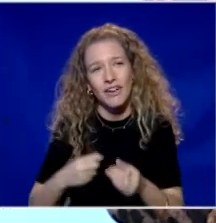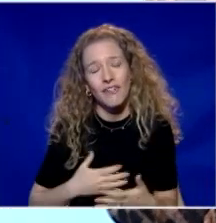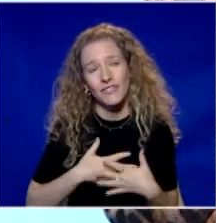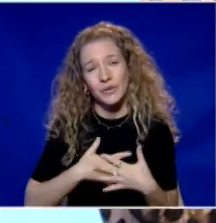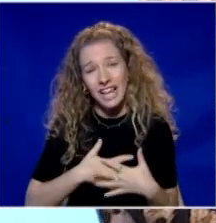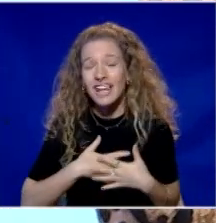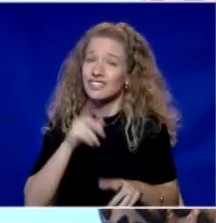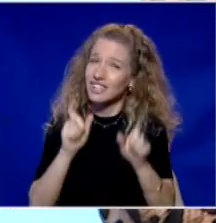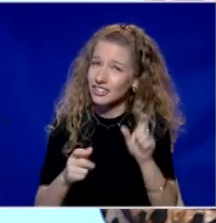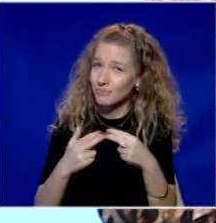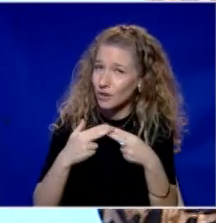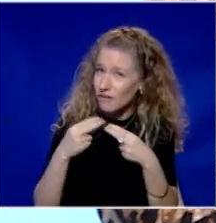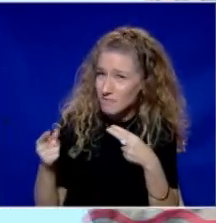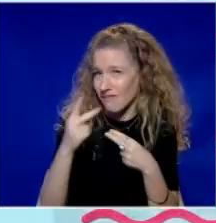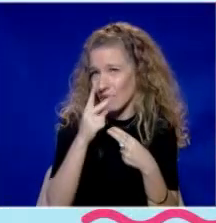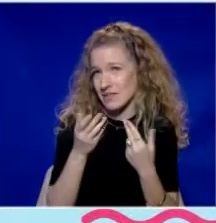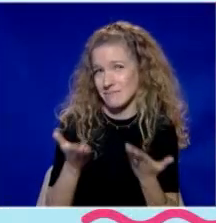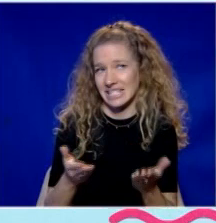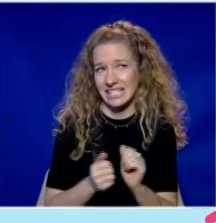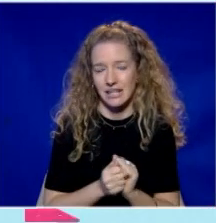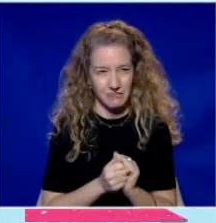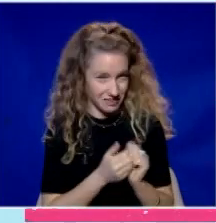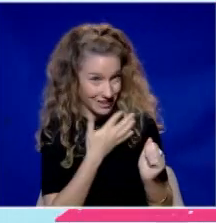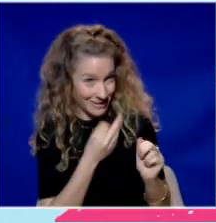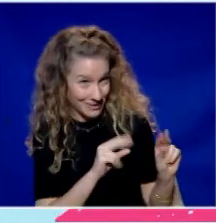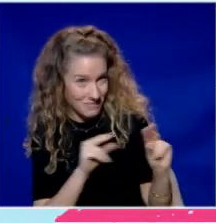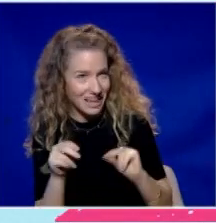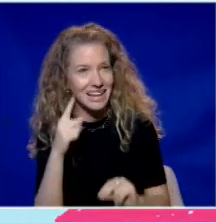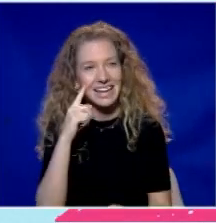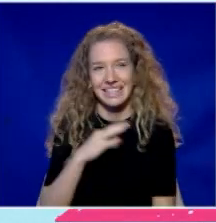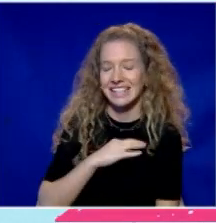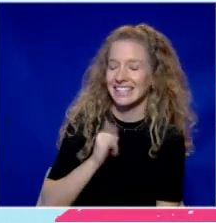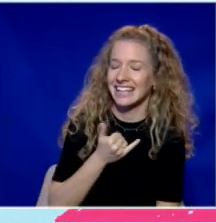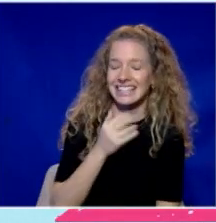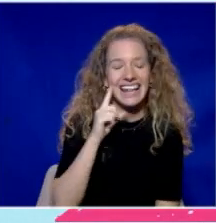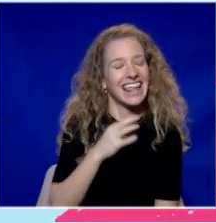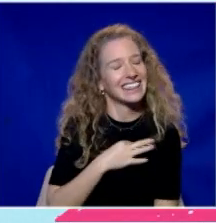אליו רואה את זה. הוא אוהב את הילד. הוא דומה לך? לפי דעתי. כן, לפי דעתי כן, קופי.